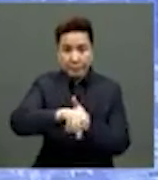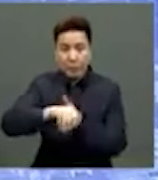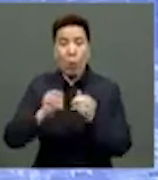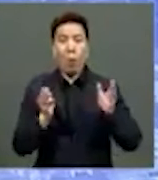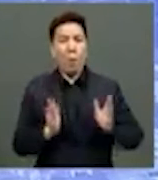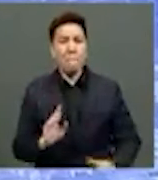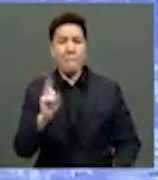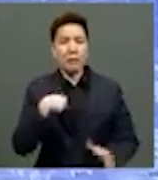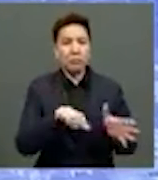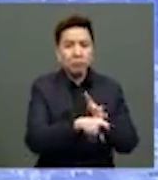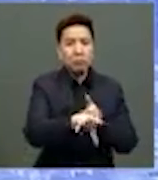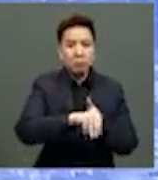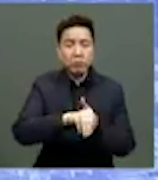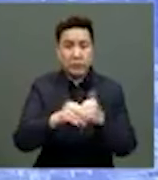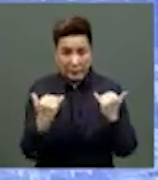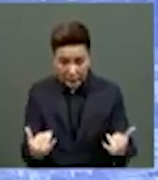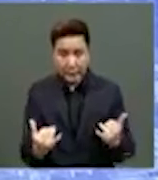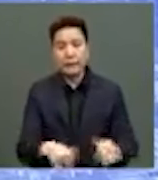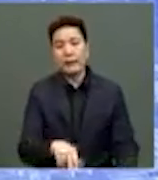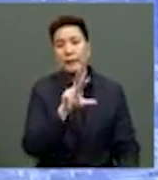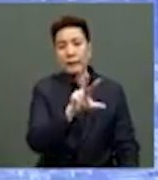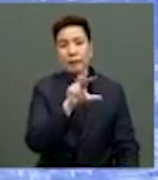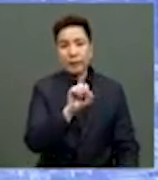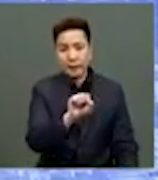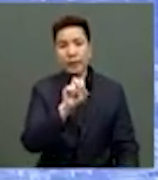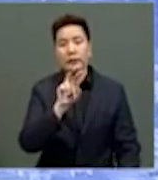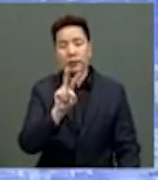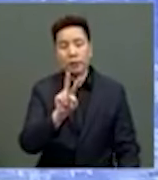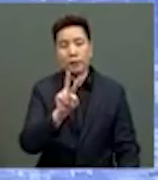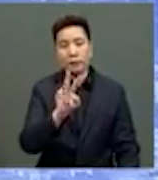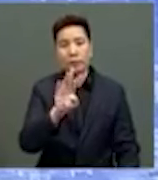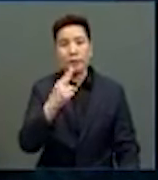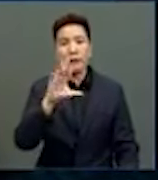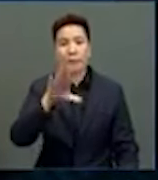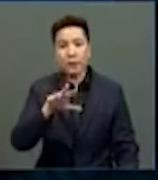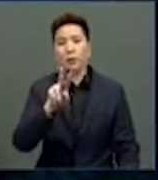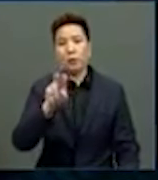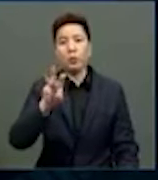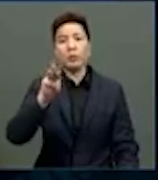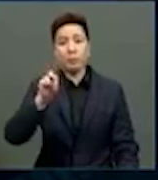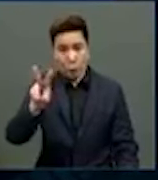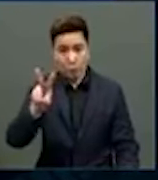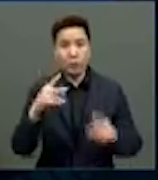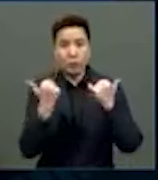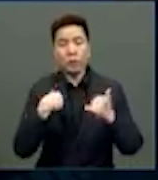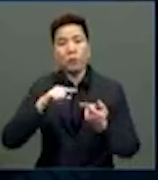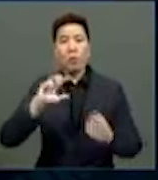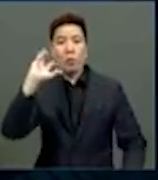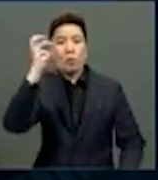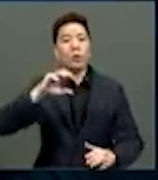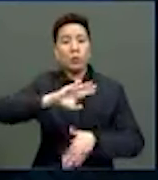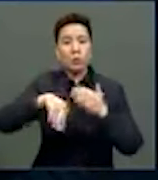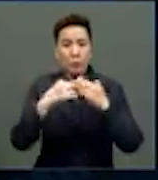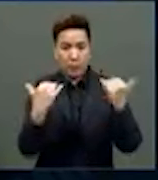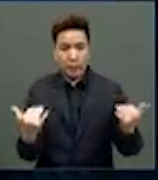ใหม่ยังมากขึ้นถึงสามแสนสี่หมื่นห้าพัน 262รายนะคะซึ่งตัวเลขทั้งโลกนะคะก็